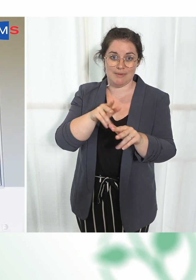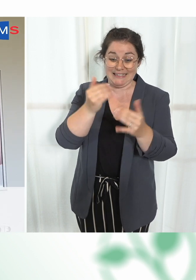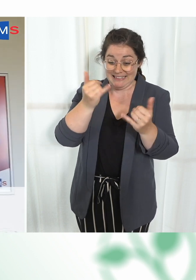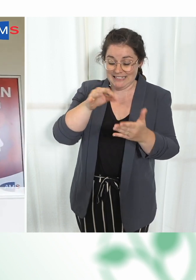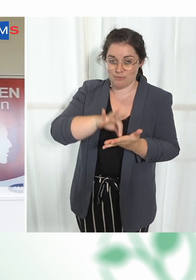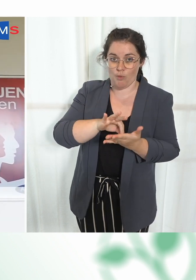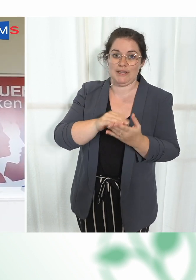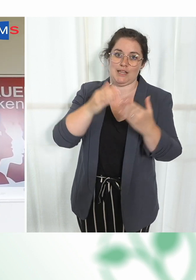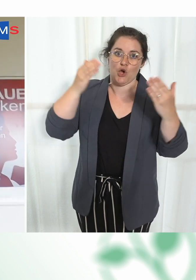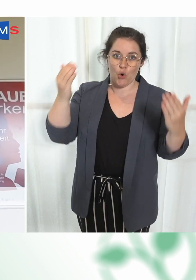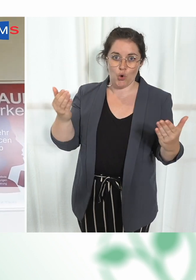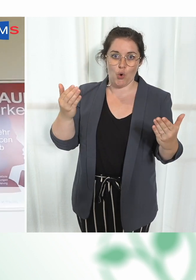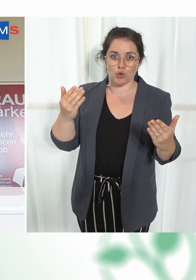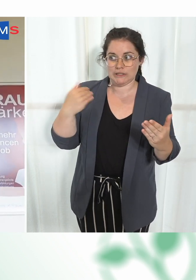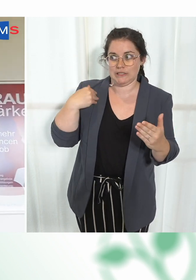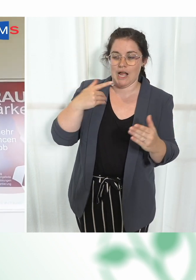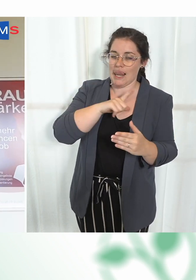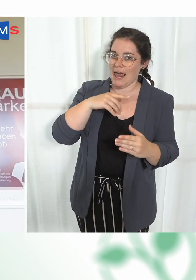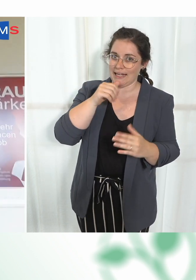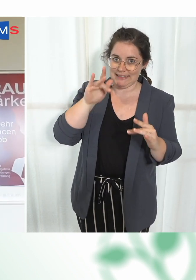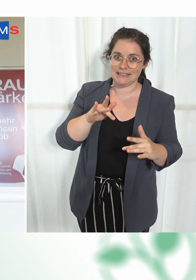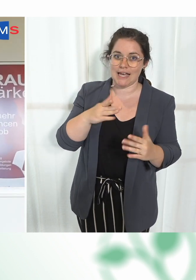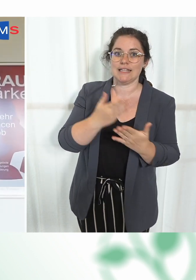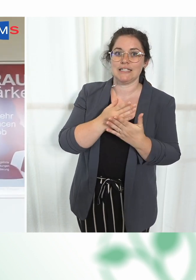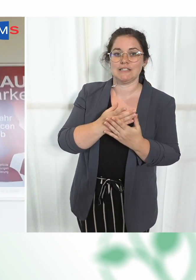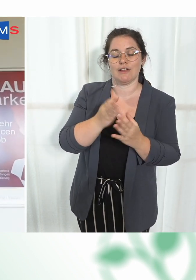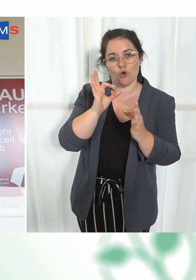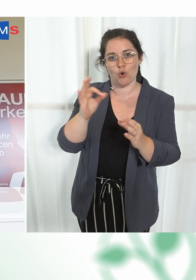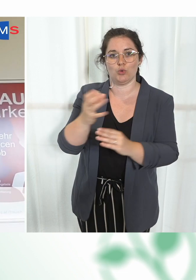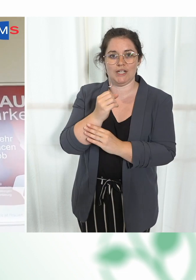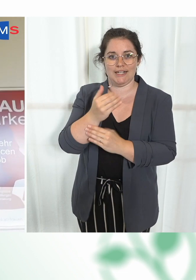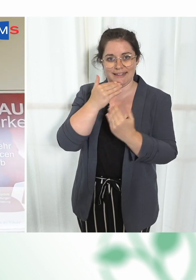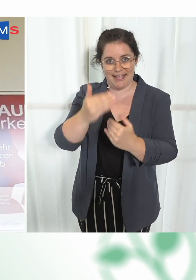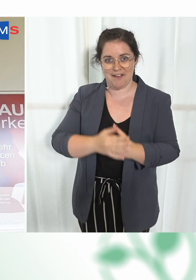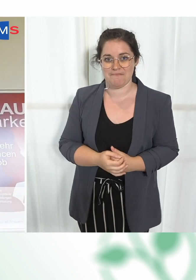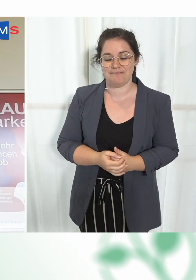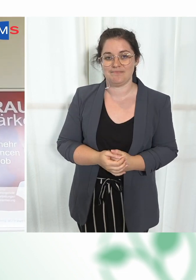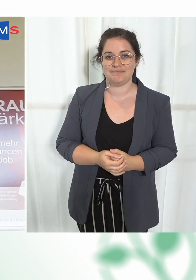derzeit groß wie lange Zeit nicht. Daher ein gutes Gelingen. Dankeschön.